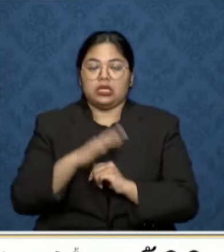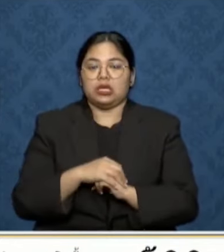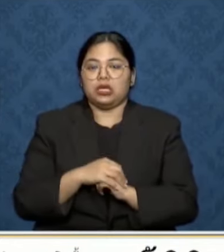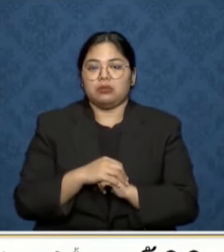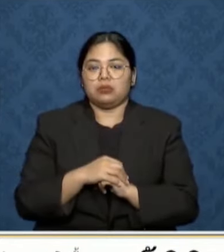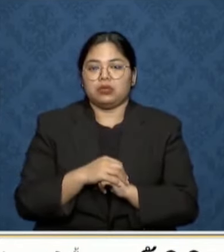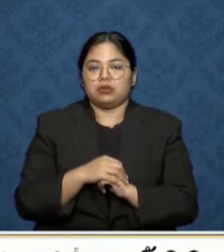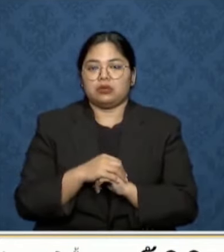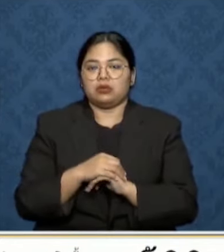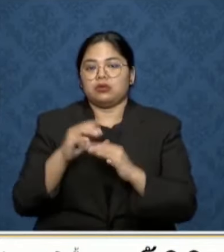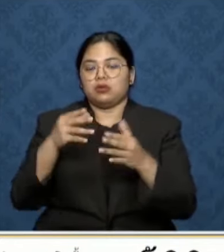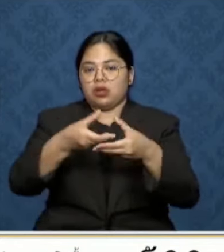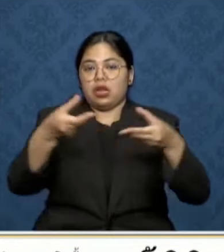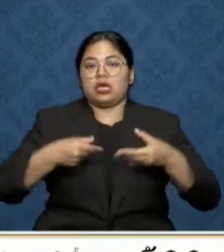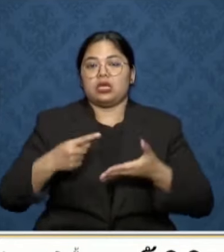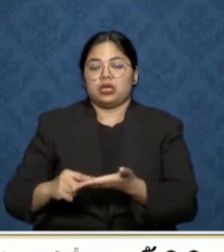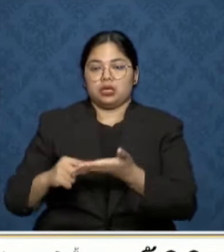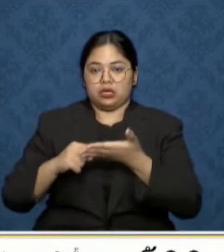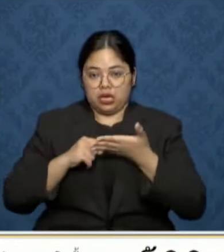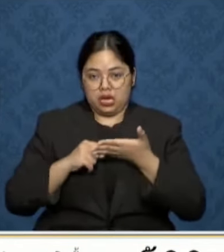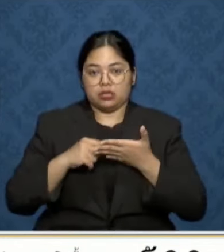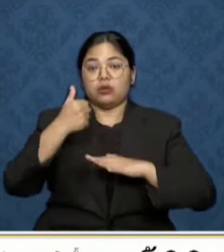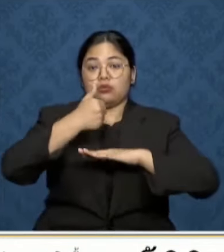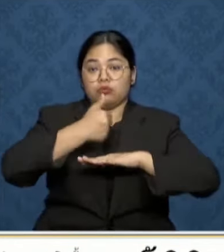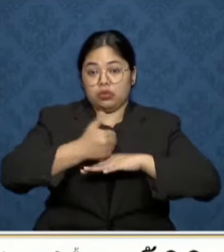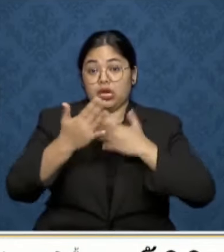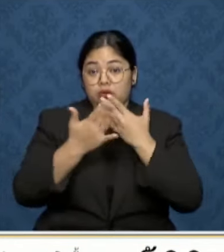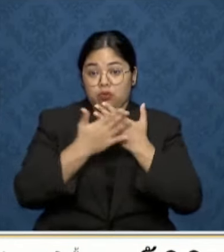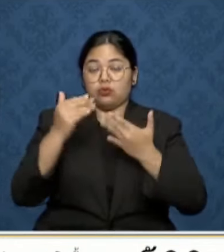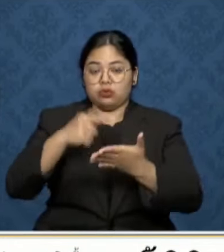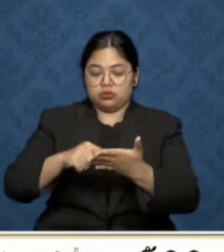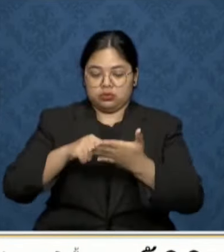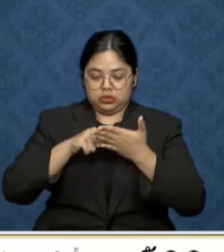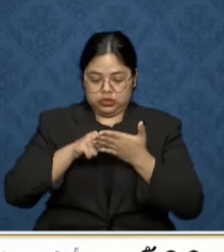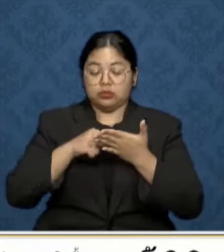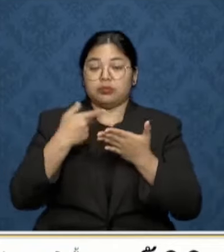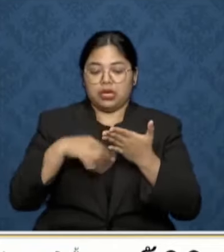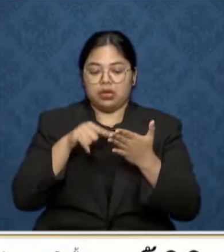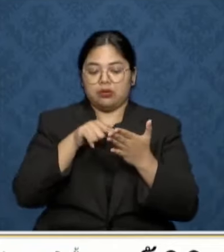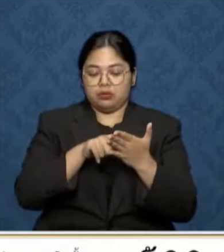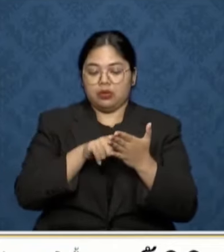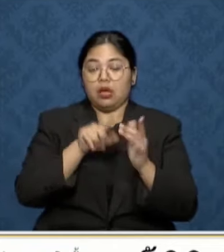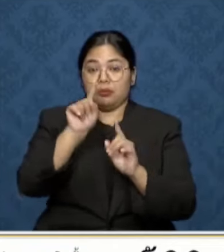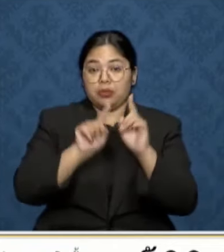สัครูนี้ททอานดีนำส่งท่านได้รบนายงานมาแบบฝรมการประมาณน hacker